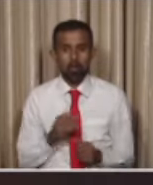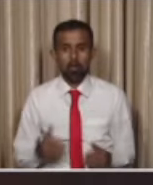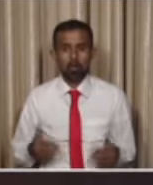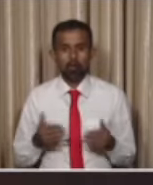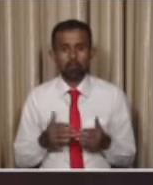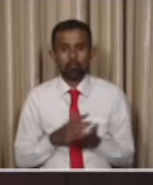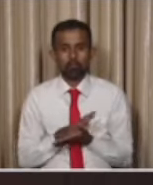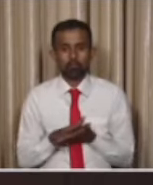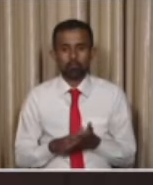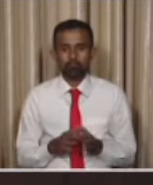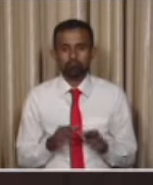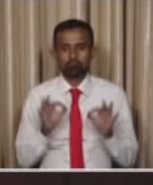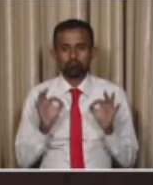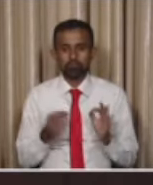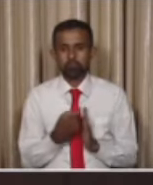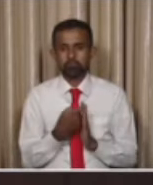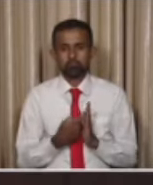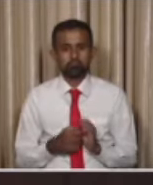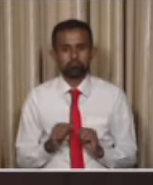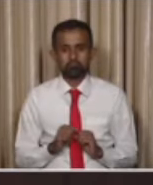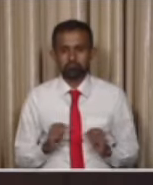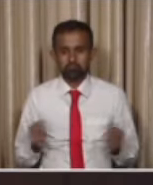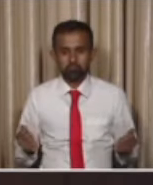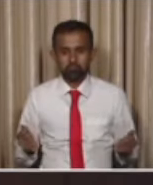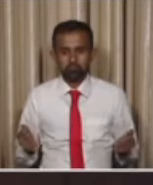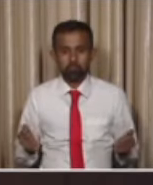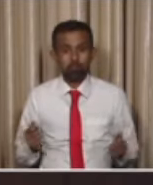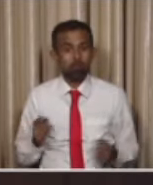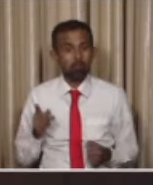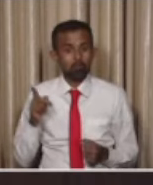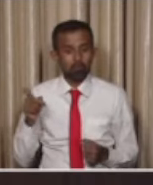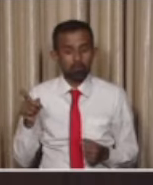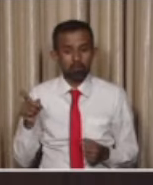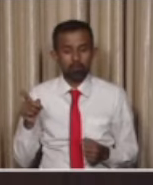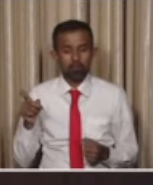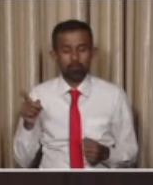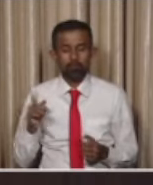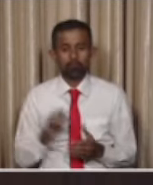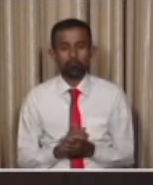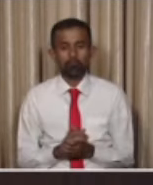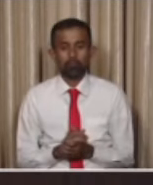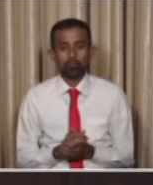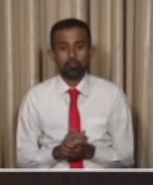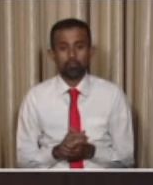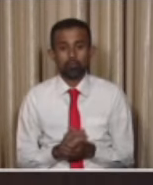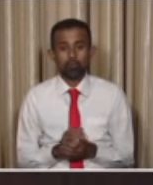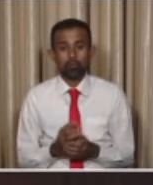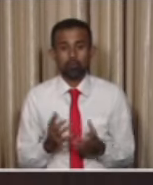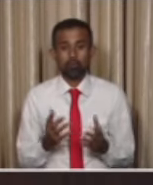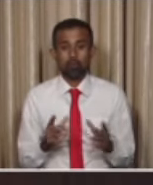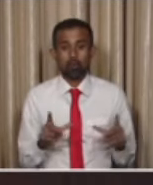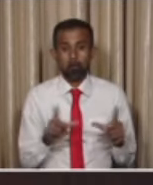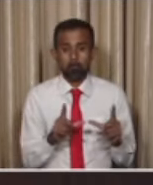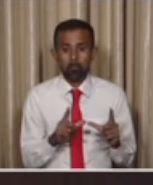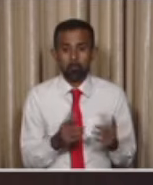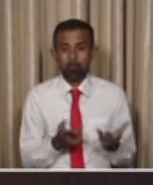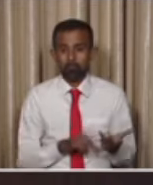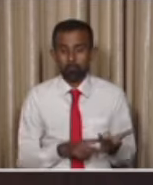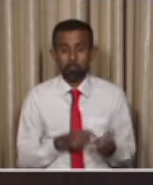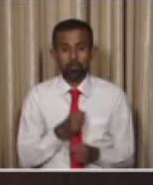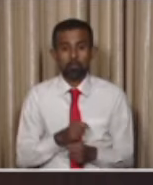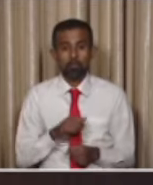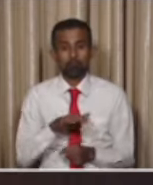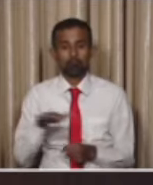නිසි ප්‍රතිපත්තියක් ක්‍රමවේදයක් නැතිකම නිසා මේ අයට මේ පතල් කැණීම් එකෙන් වෙනම බලපත්‍රයක් ගන්න ඕන. ආයෙපස්සේ රජයේ ඉඩම්